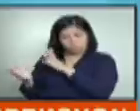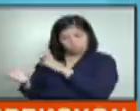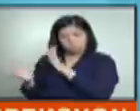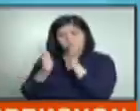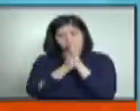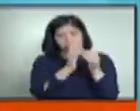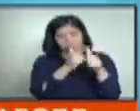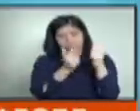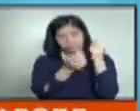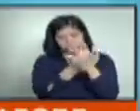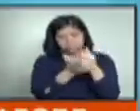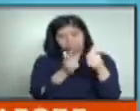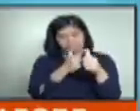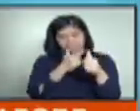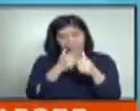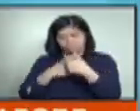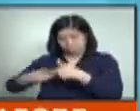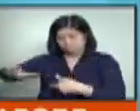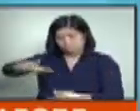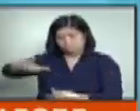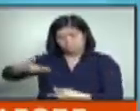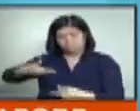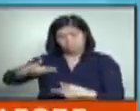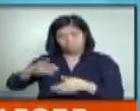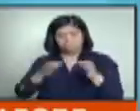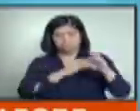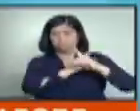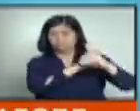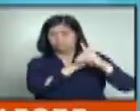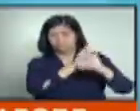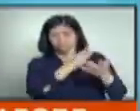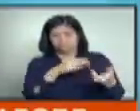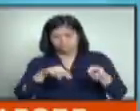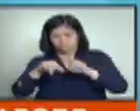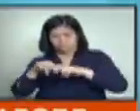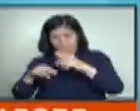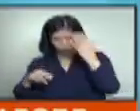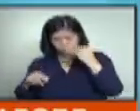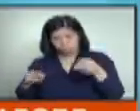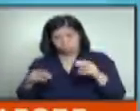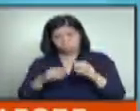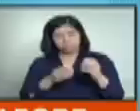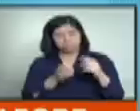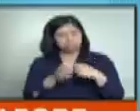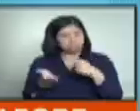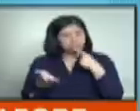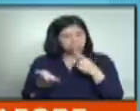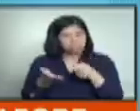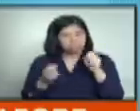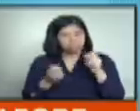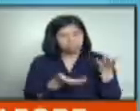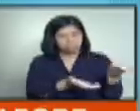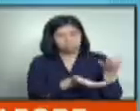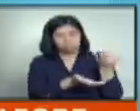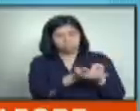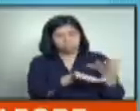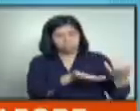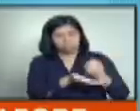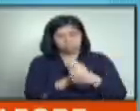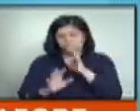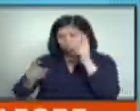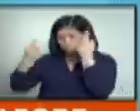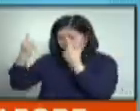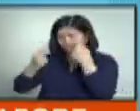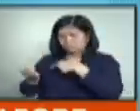muna to, yung kiniklaim mo to, kasi i-justify pa natin to sa client na para masingil natin. Sabi ko, huwag kang